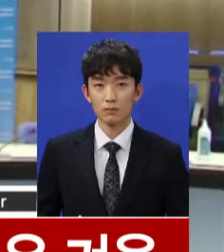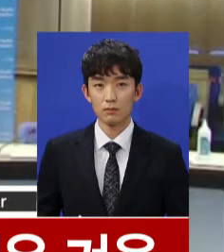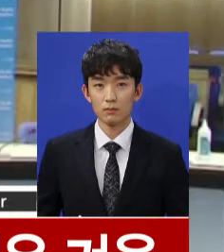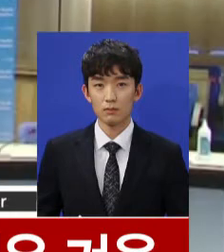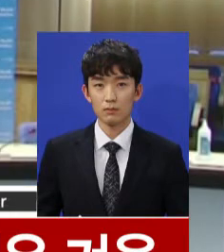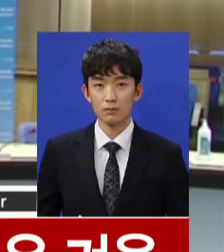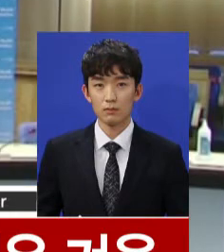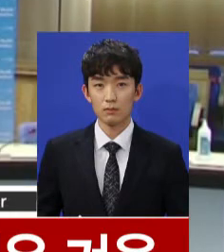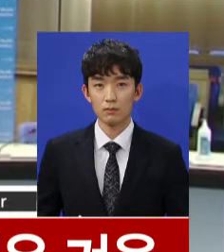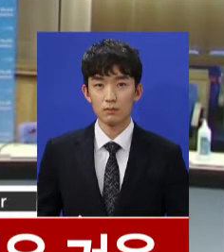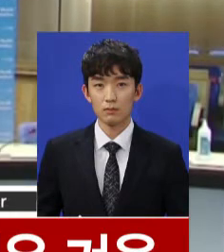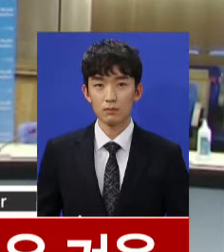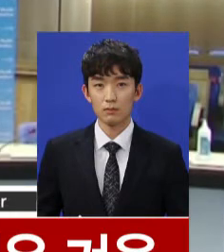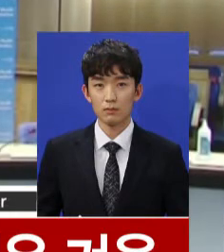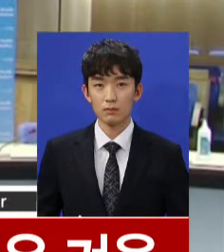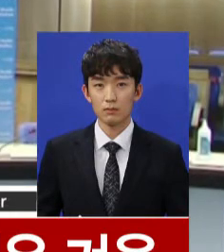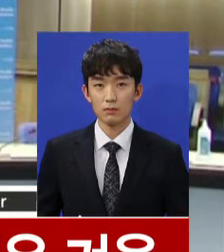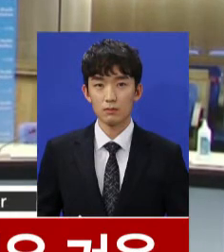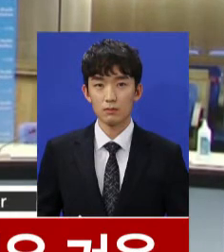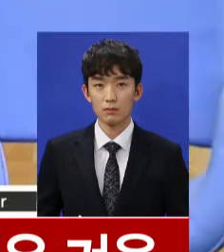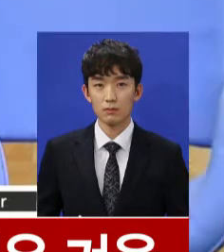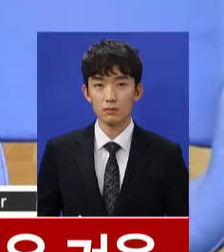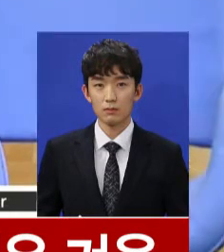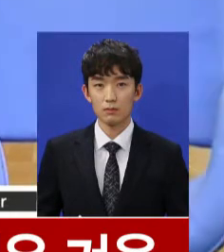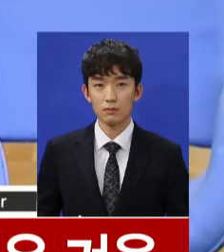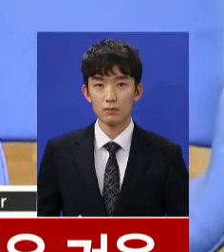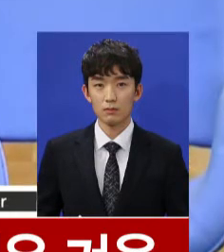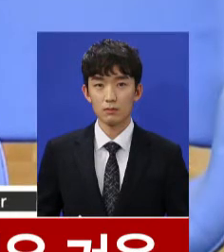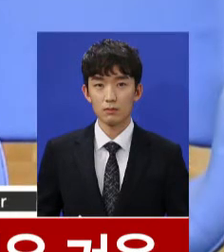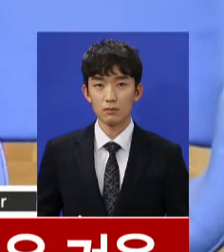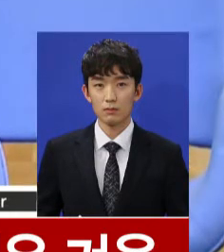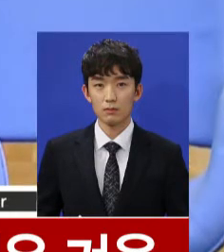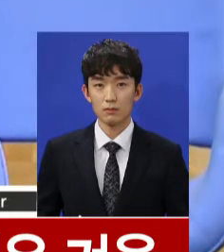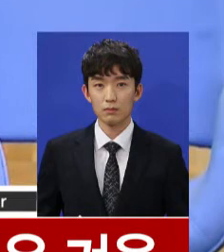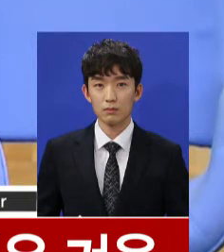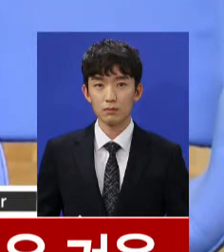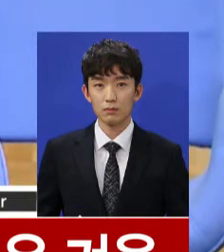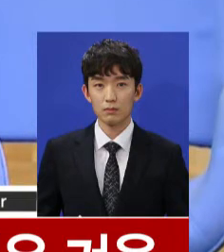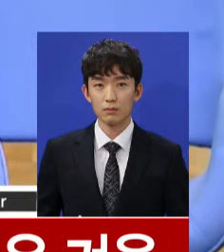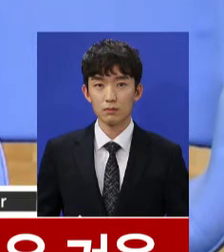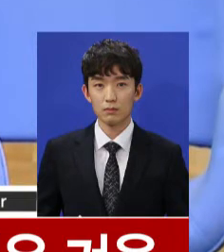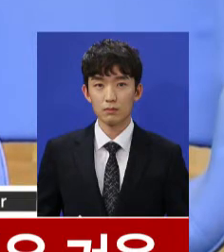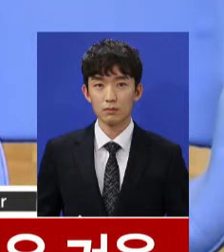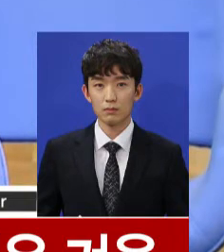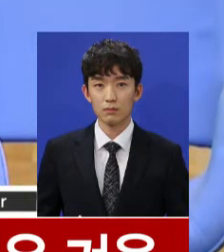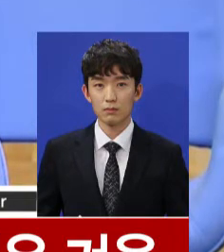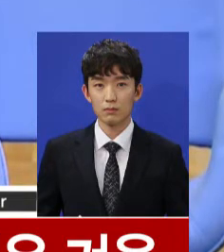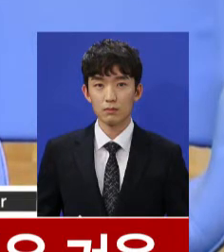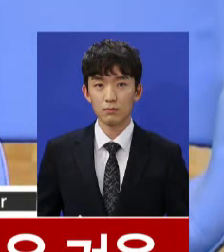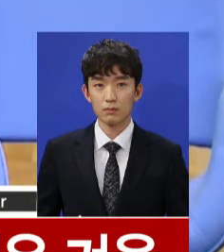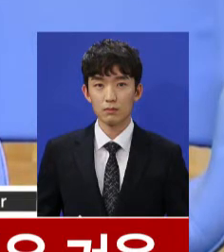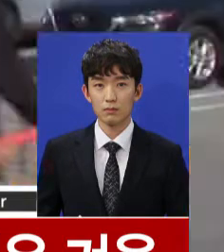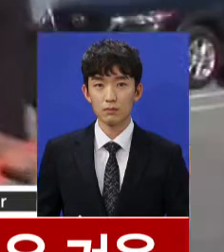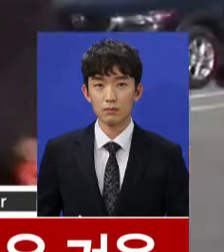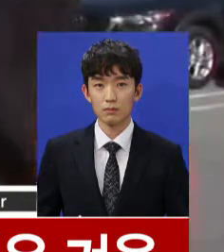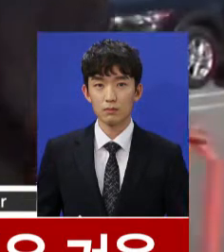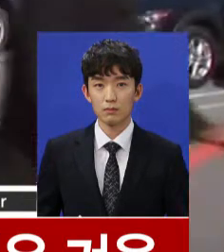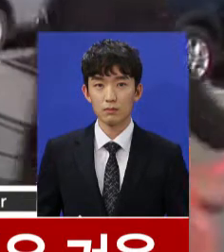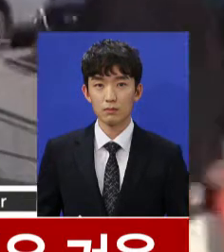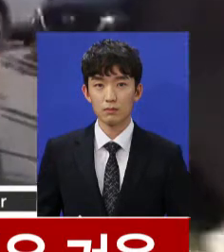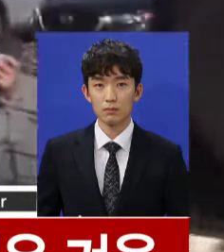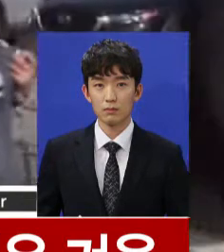주장했습니다. 누적 확진자가 440만 명으로 가장 많은 미국은 한여름이지만 확진자가 240만